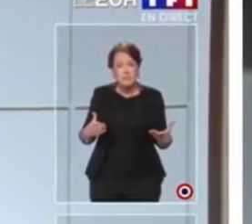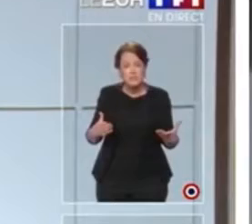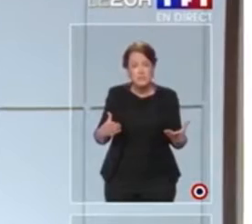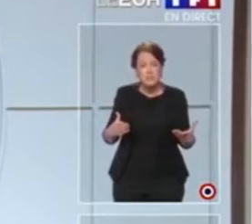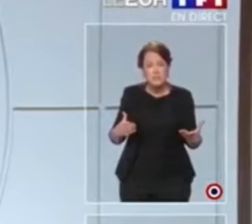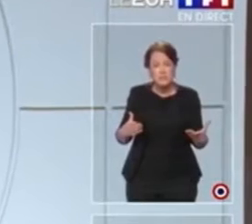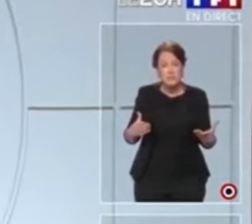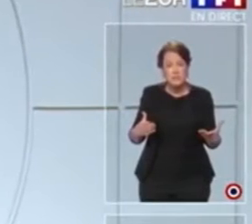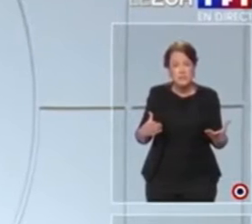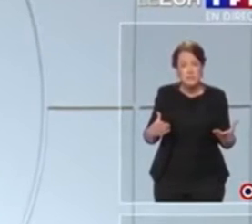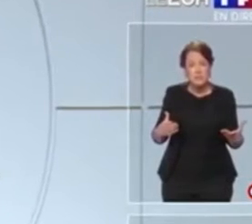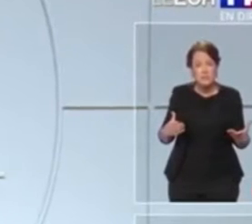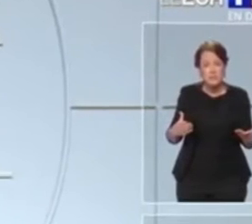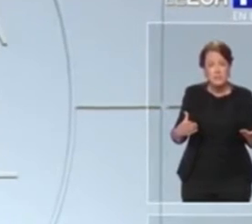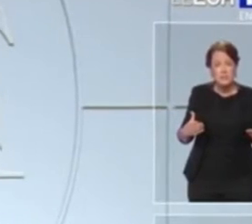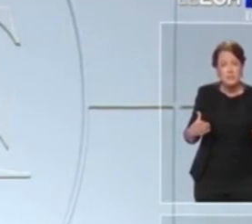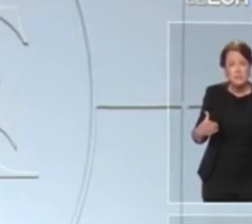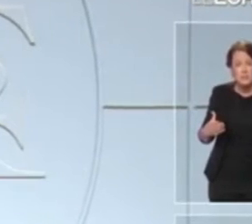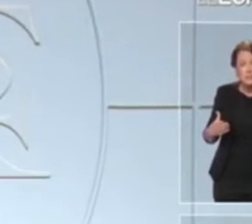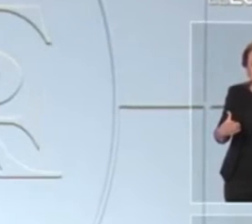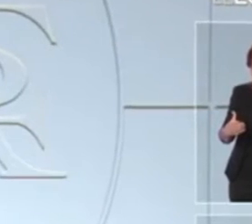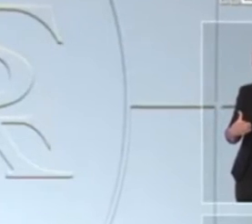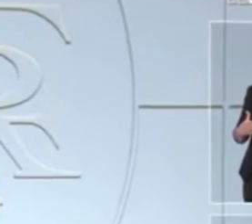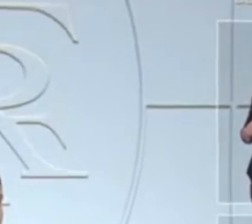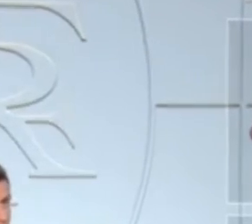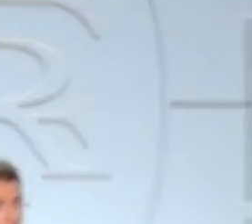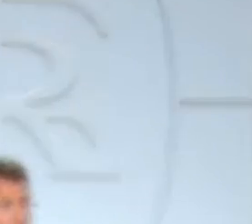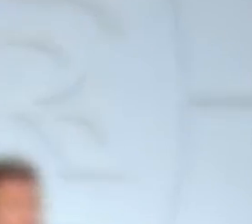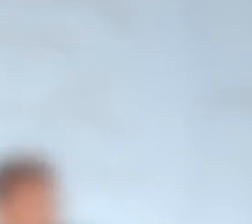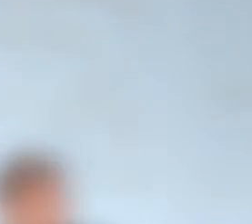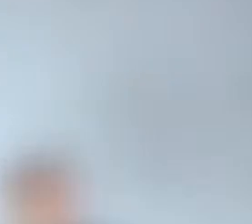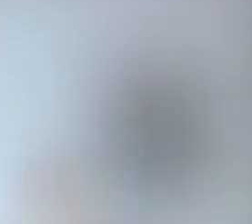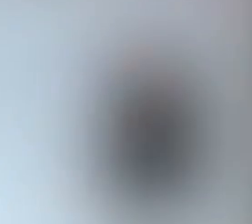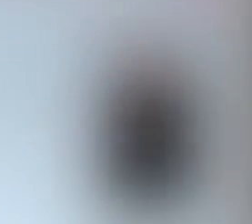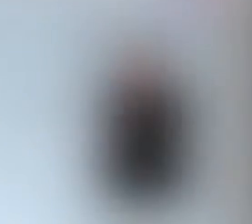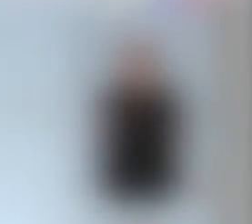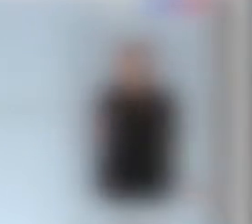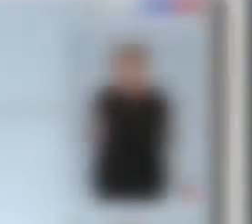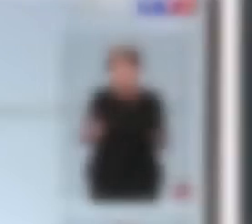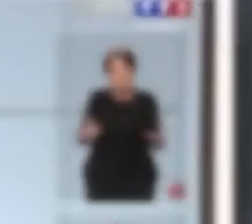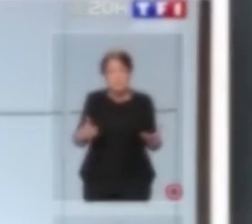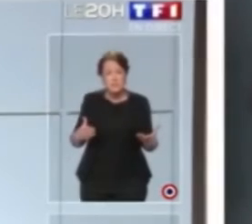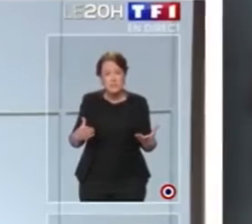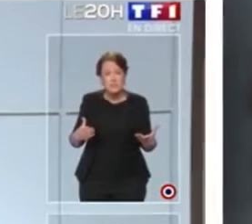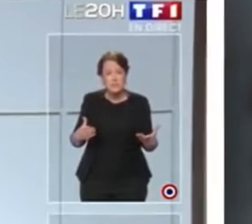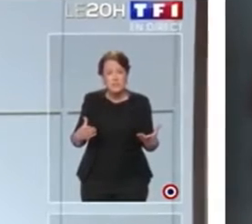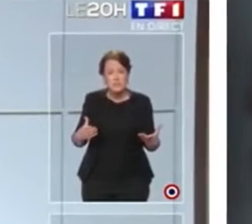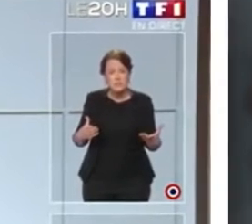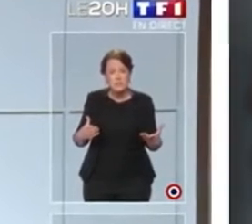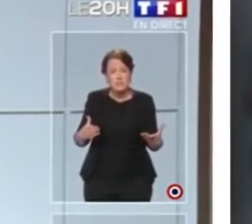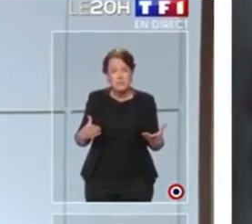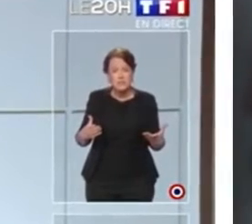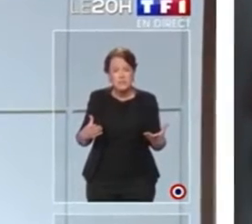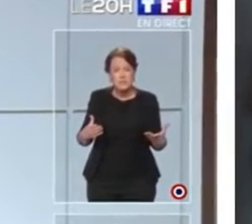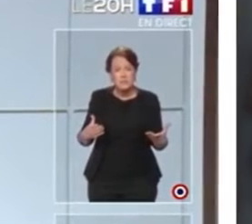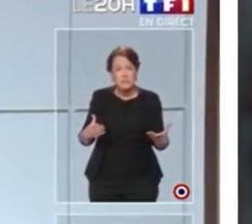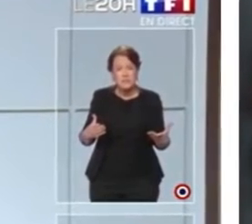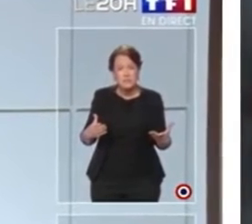Le chef de l'État a fermement renforcé les mesures déjà prises par son gouvernement pour lutter contre le Covid-19.